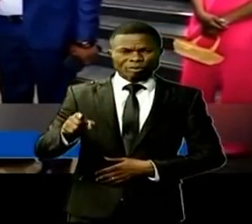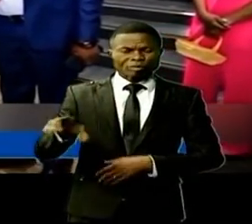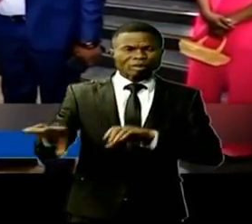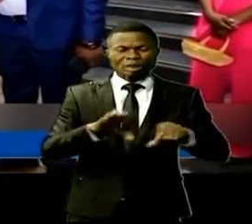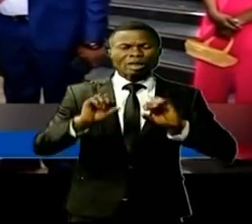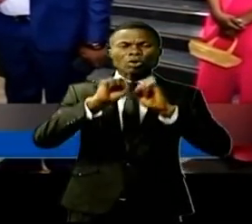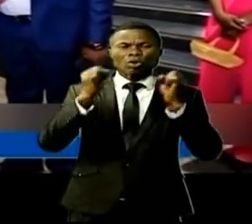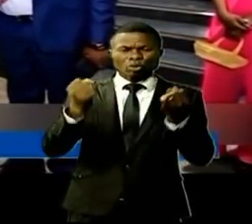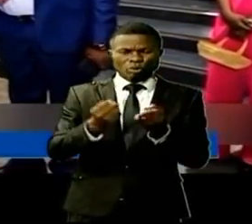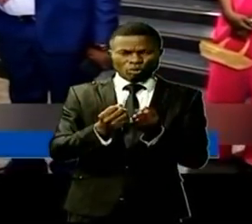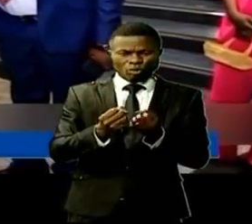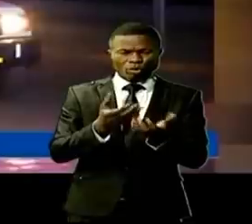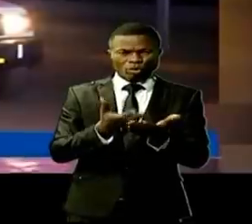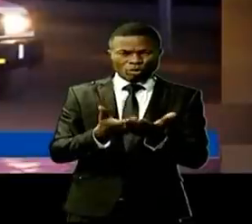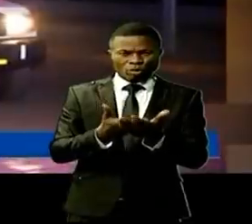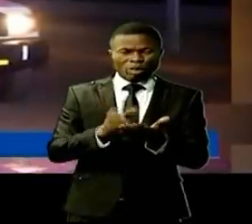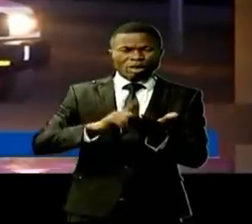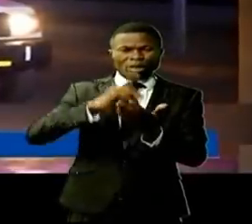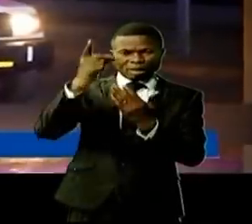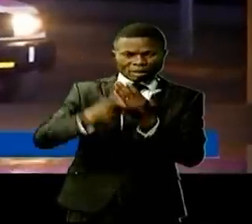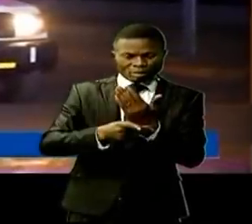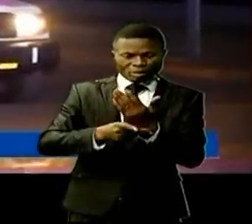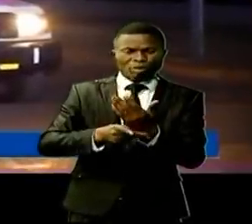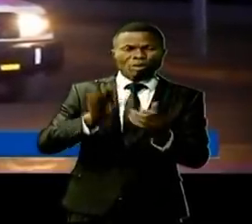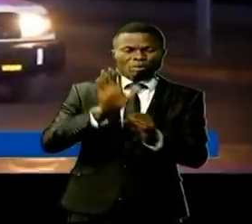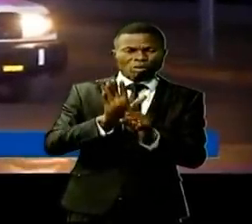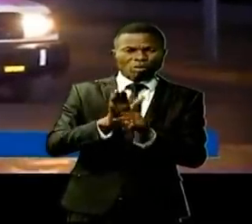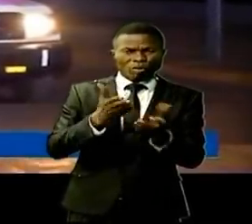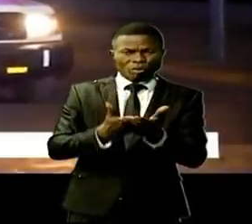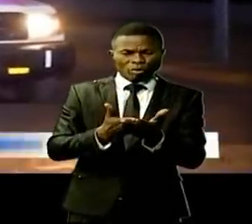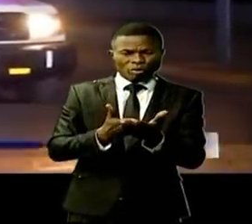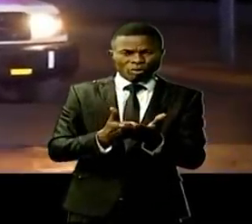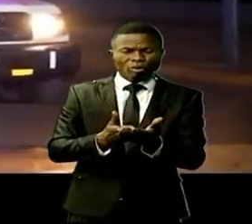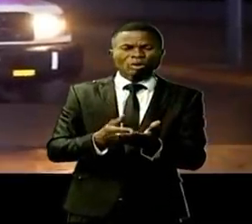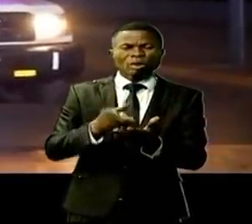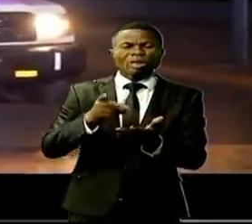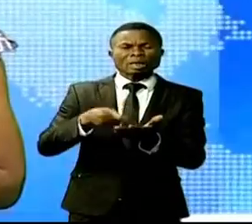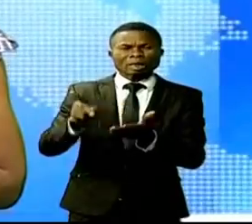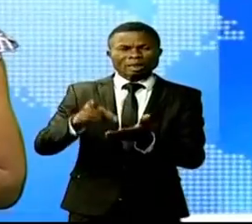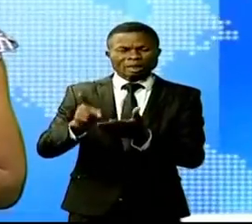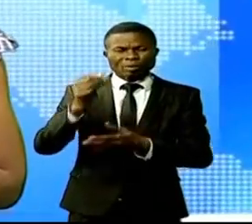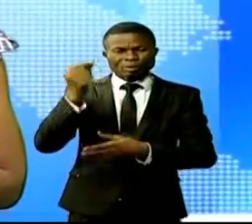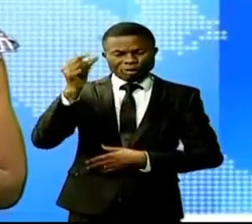sociales sont posées, des projets sont peaufinés grâce à la redevance minière.